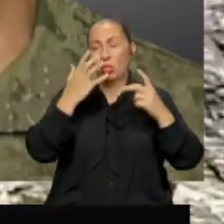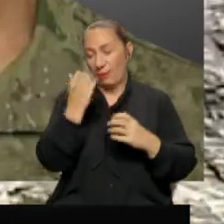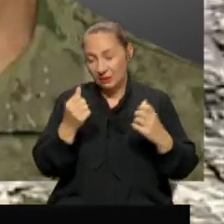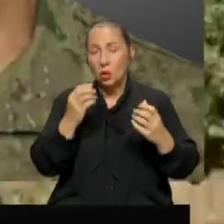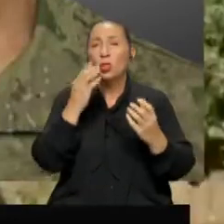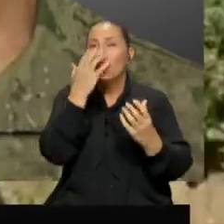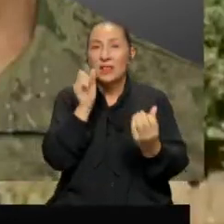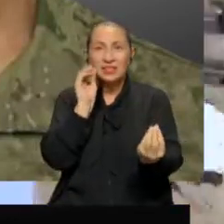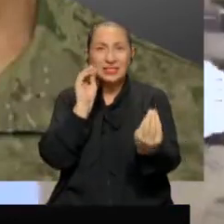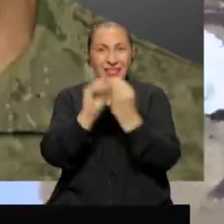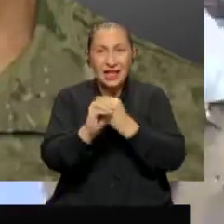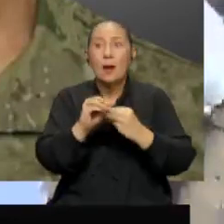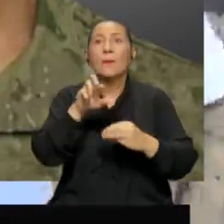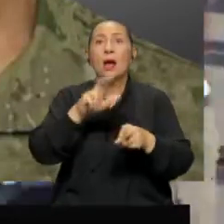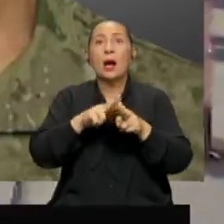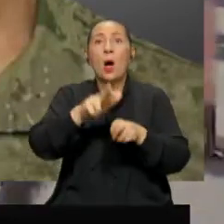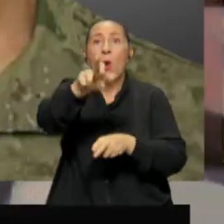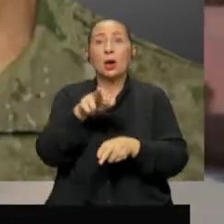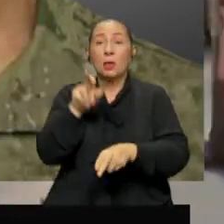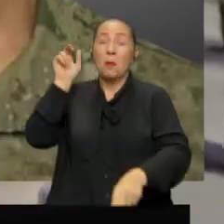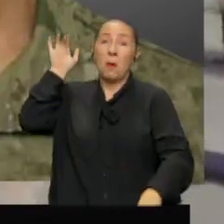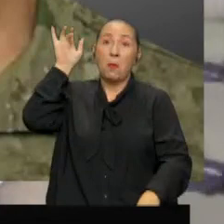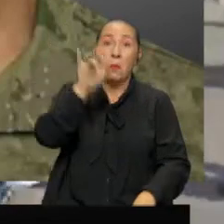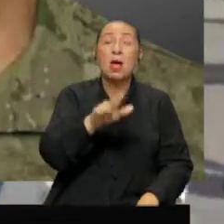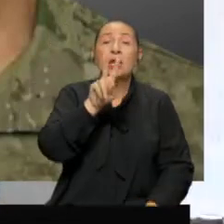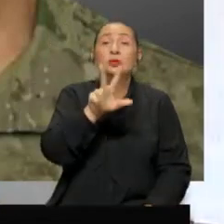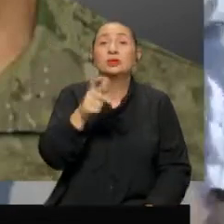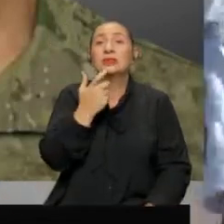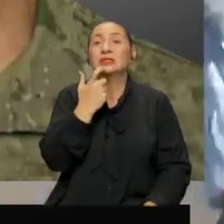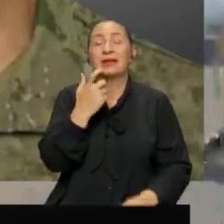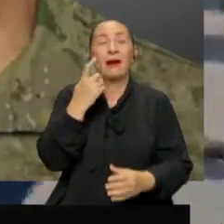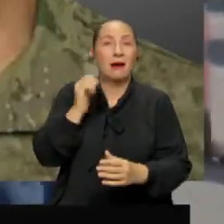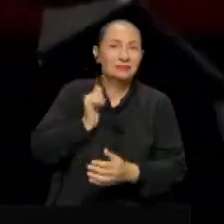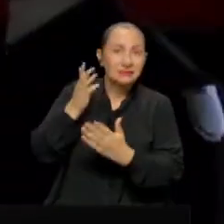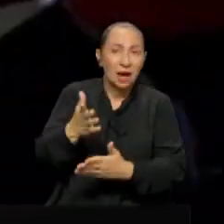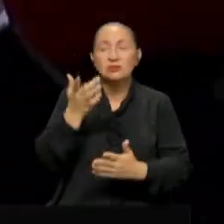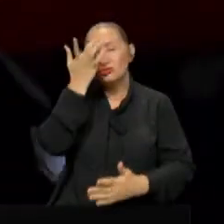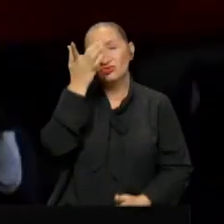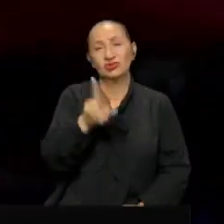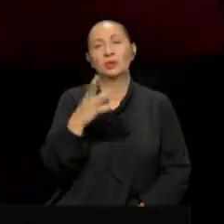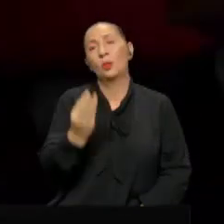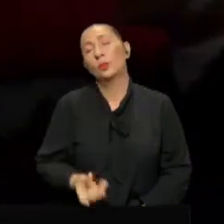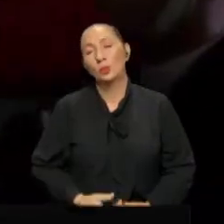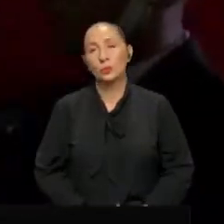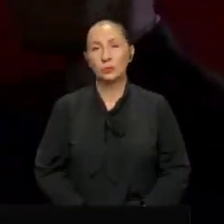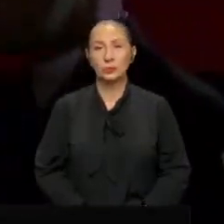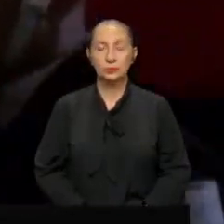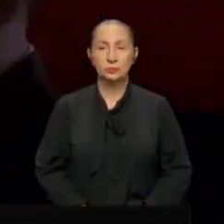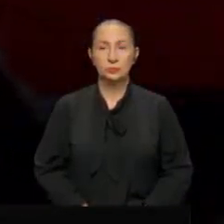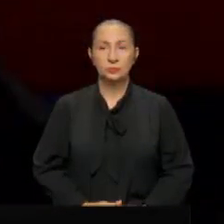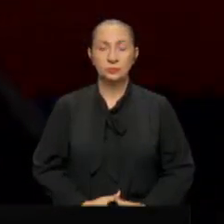sırasında PKK'lı teröristler roketle saldırdı. 23 yaşındaki Aybek şehit oldu.